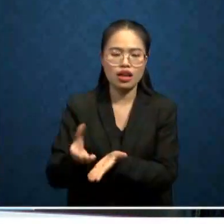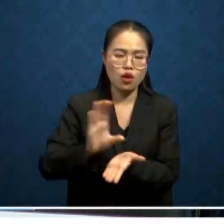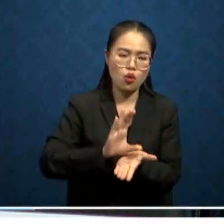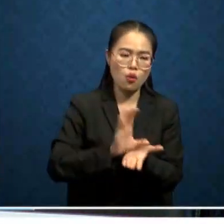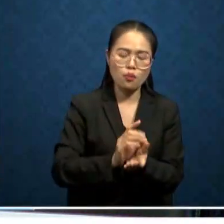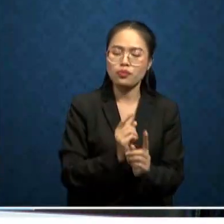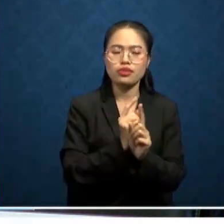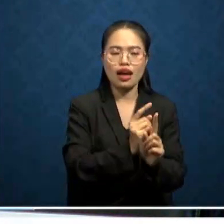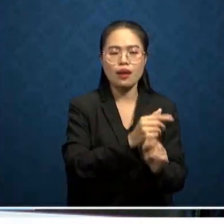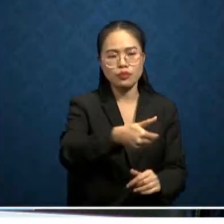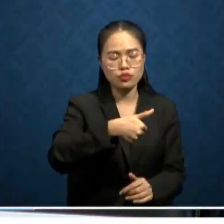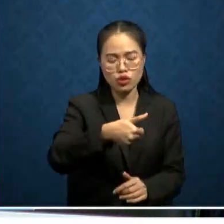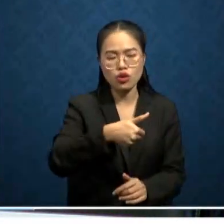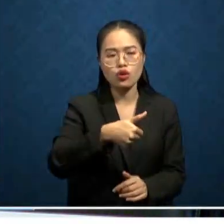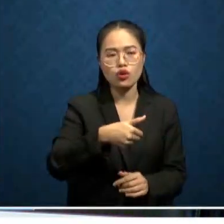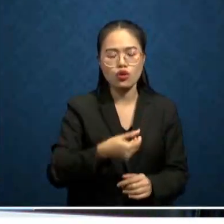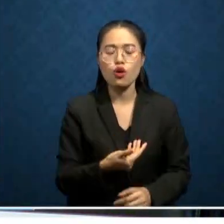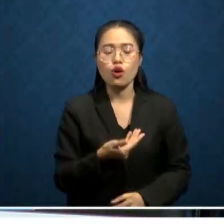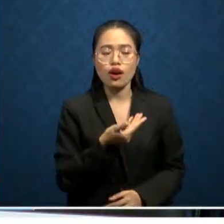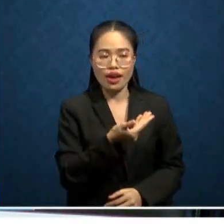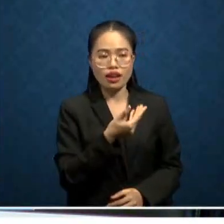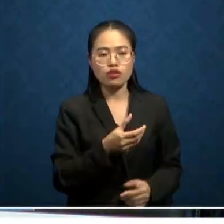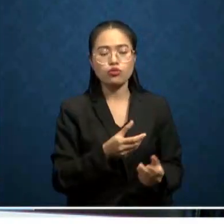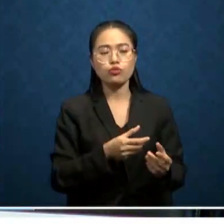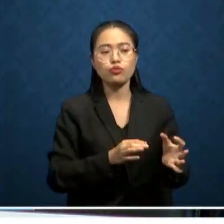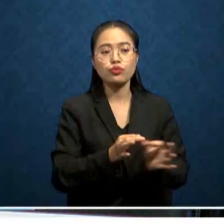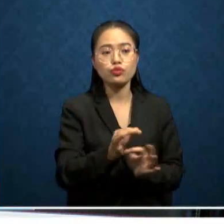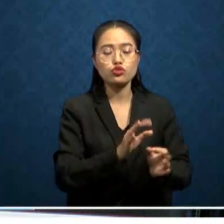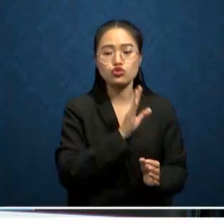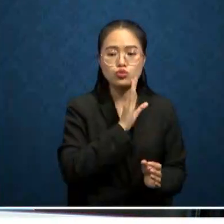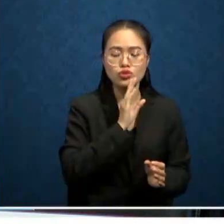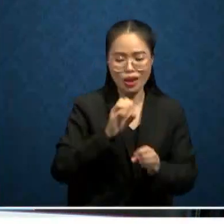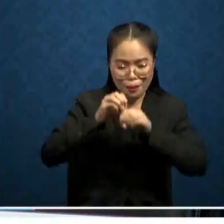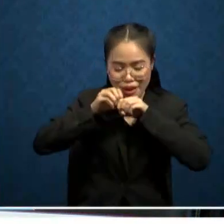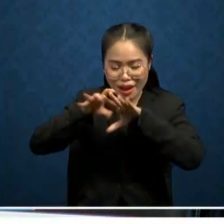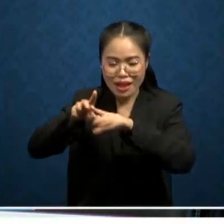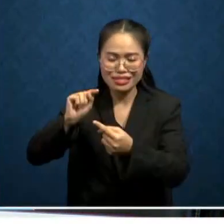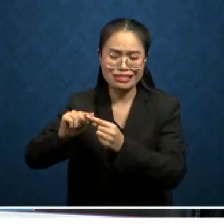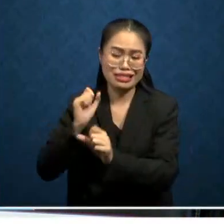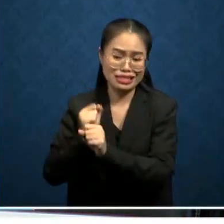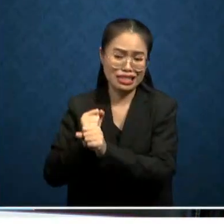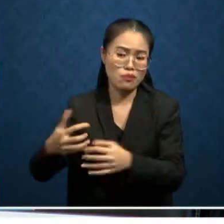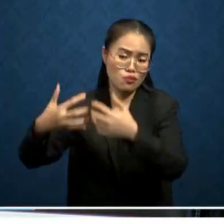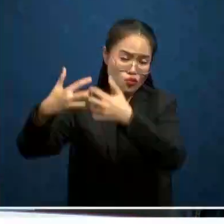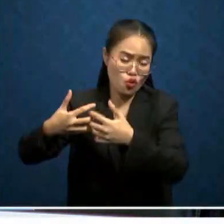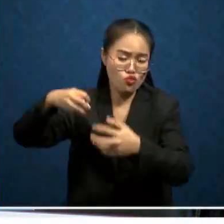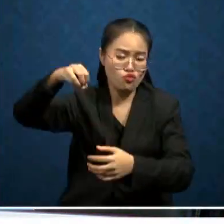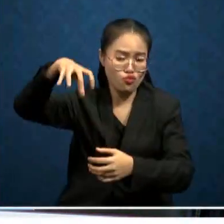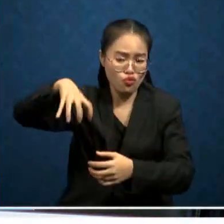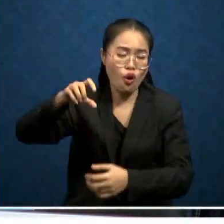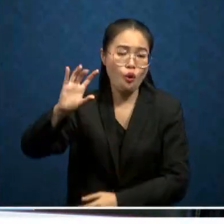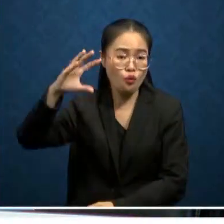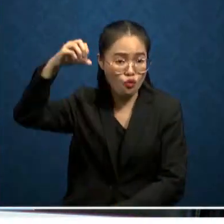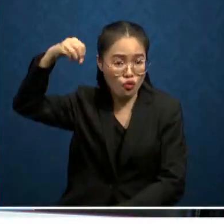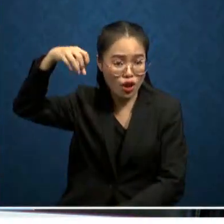ครับก็ขออนุญาตนำเรียนเพิ่มเติมว่าถ้าเกิดในการขยายพื้นที่ประกาศนะครับก็คือสามารถใช้ได้นะครับแต่ไม่ต้องมี